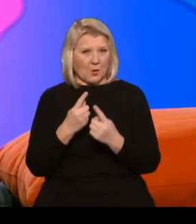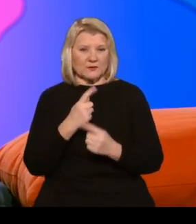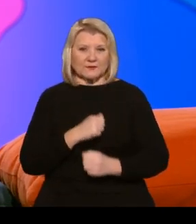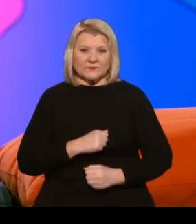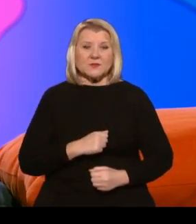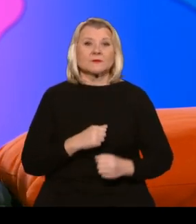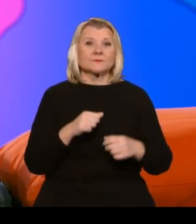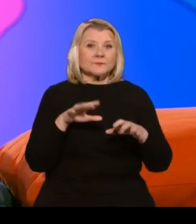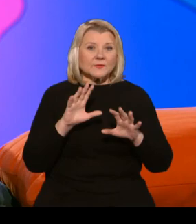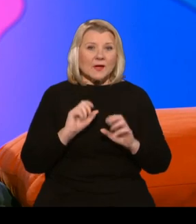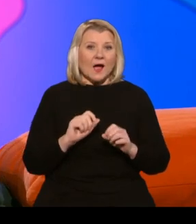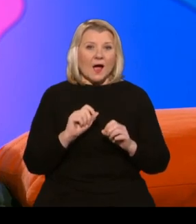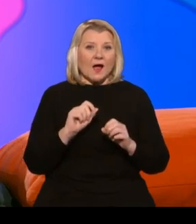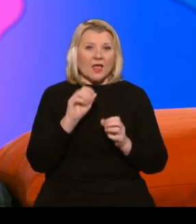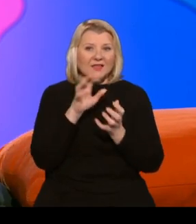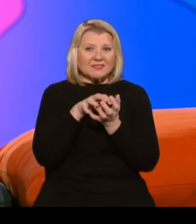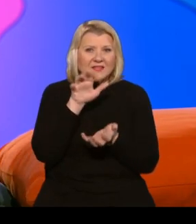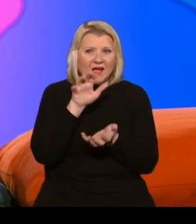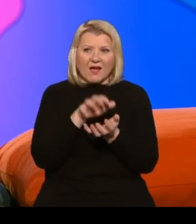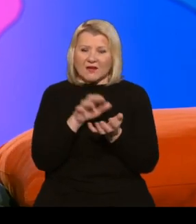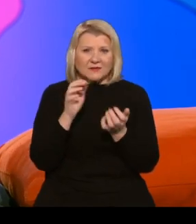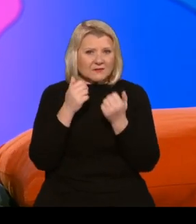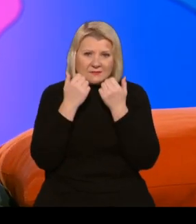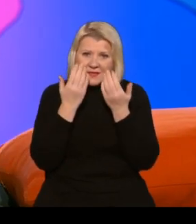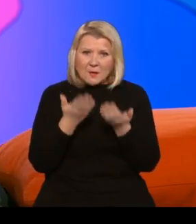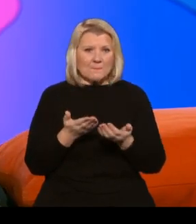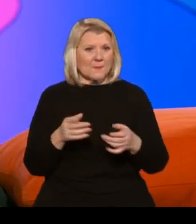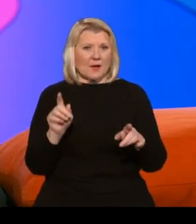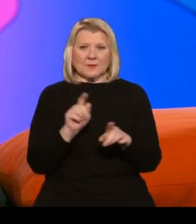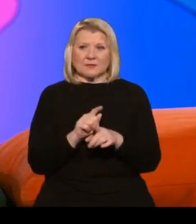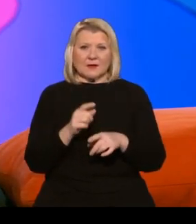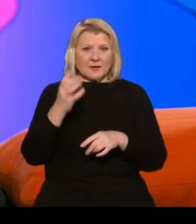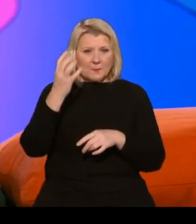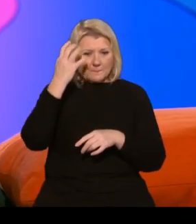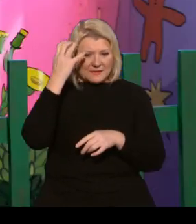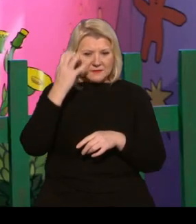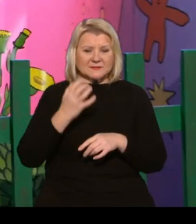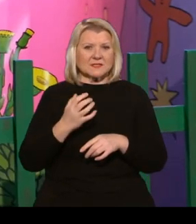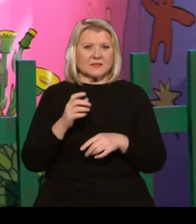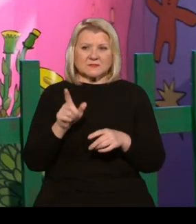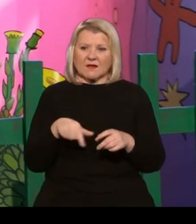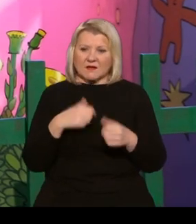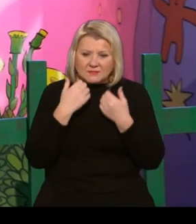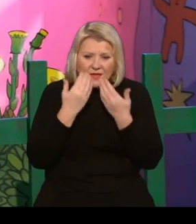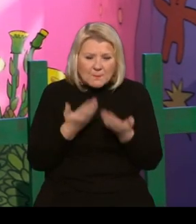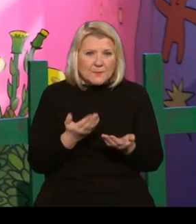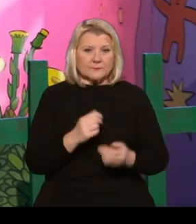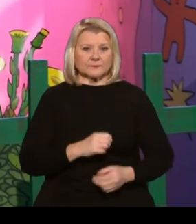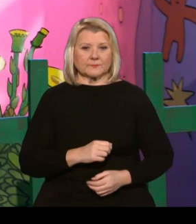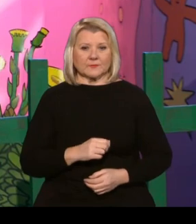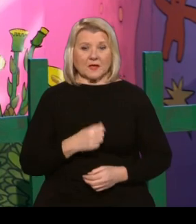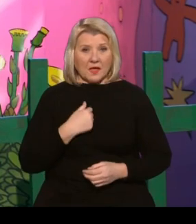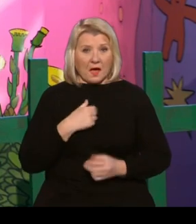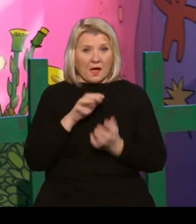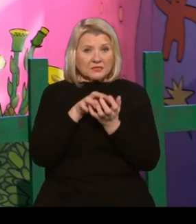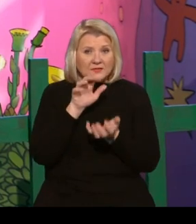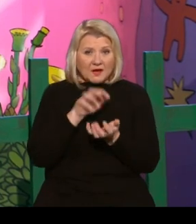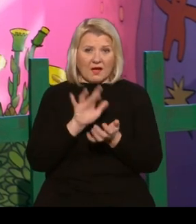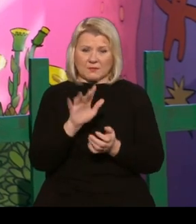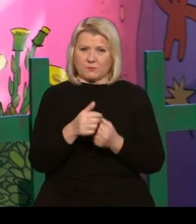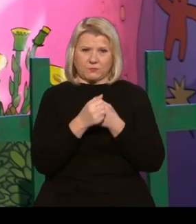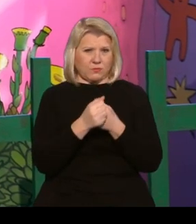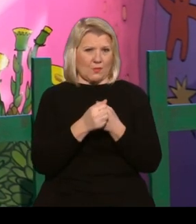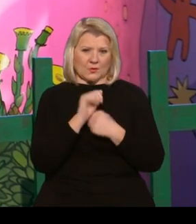tu žádnou dračí saň ani zakletou princeznu dneska nemáme. Ale s draky já nebojuji, nejsem